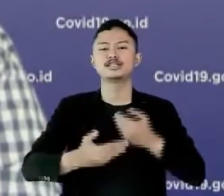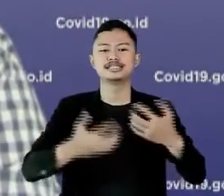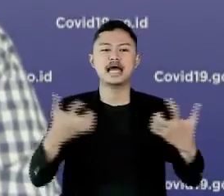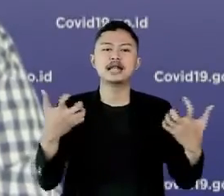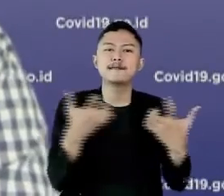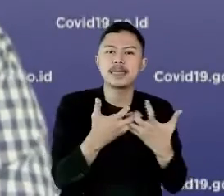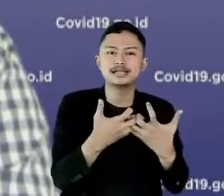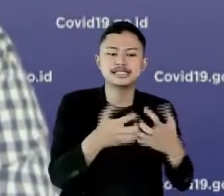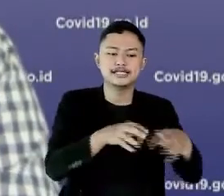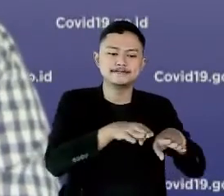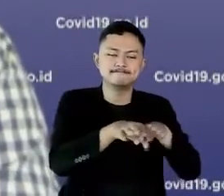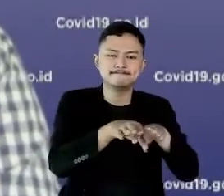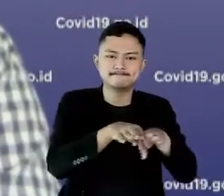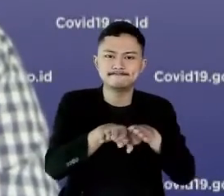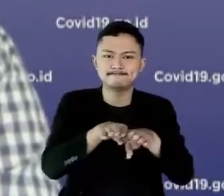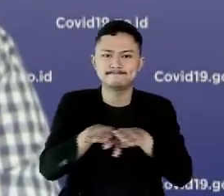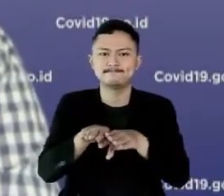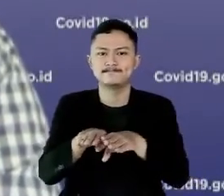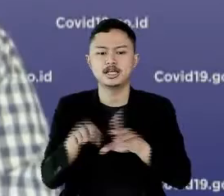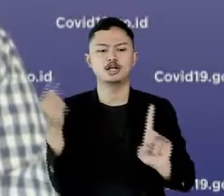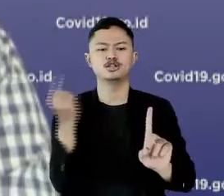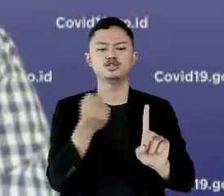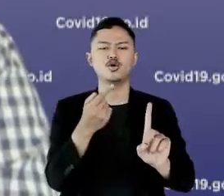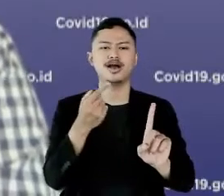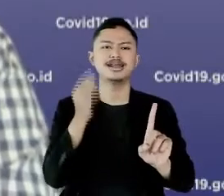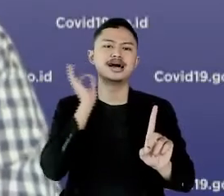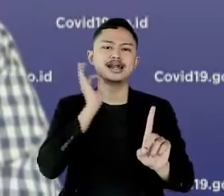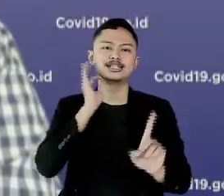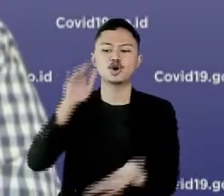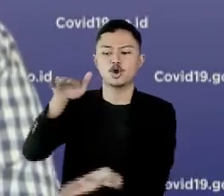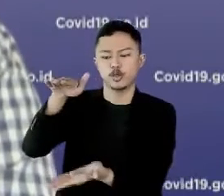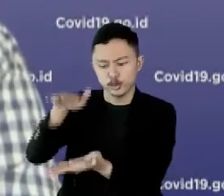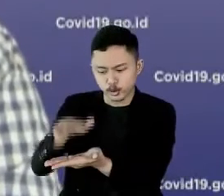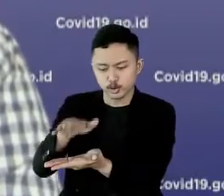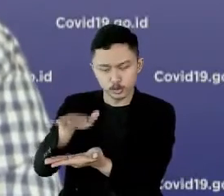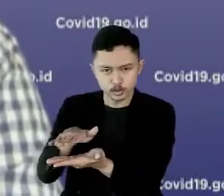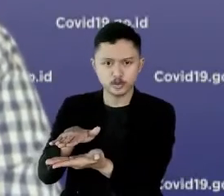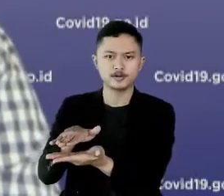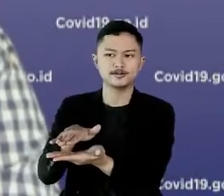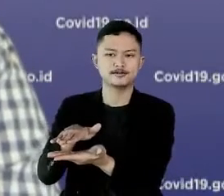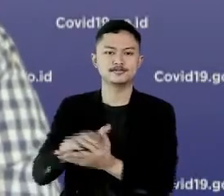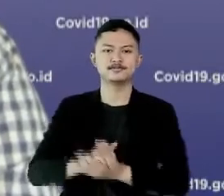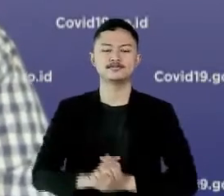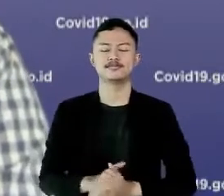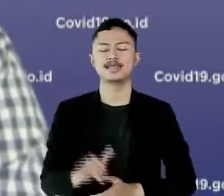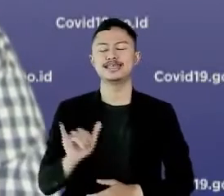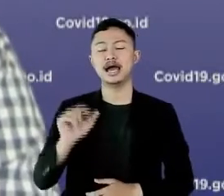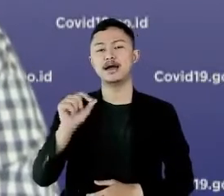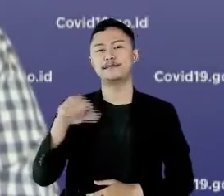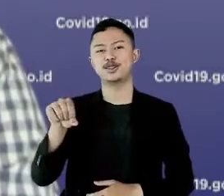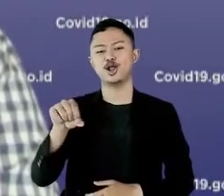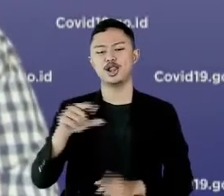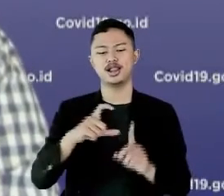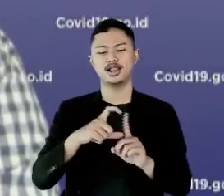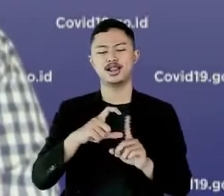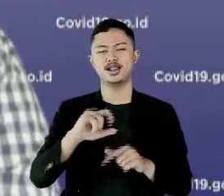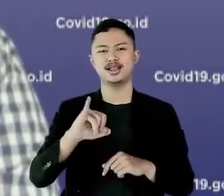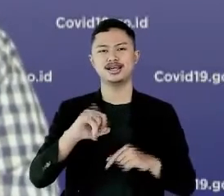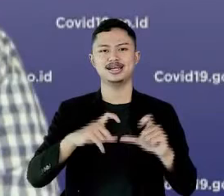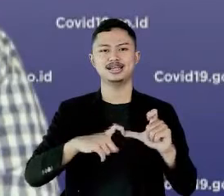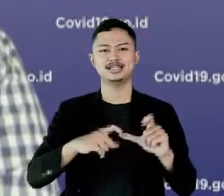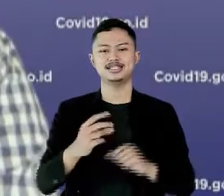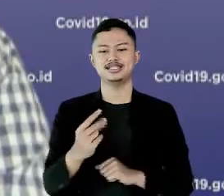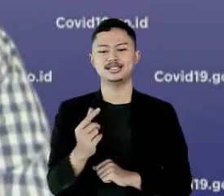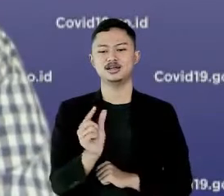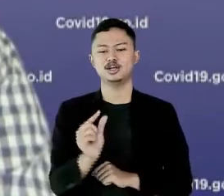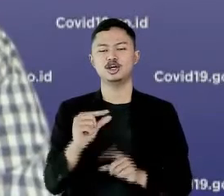proses kita mau mengurangi resiko itu gitu. Dan menurut saya apa betul ini adalah disrupsi ya. Jadi